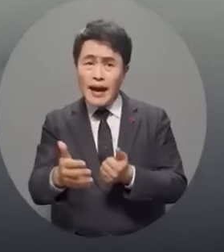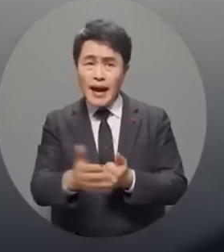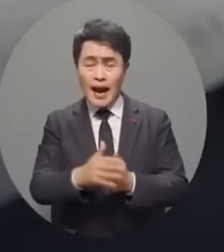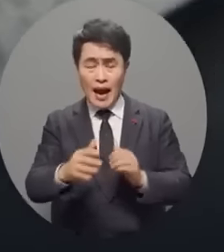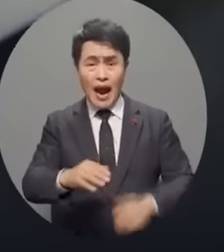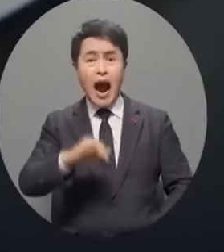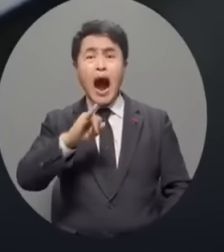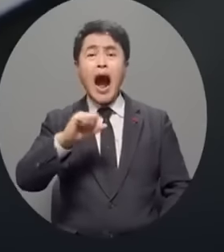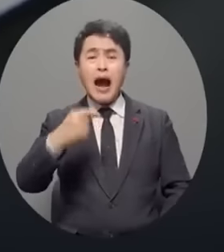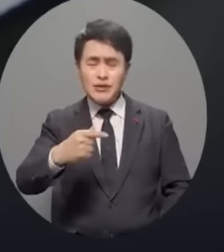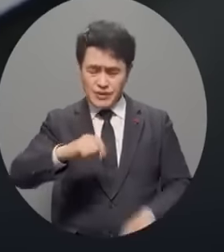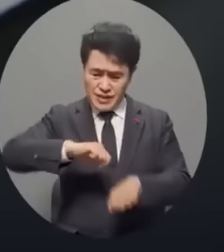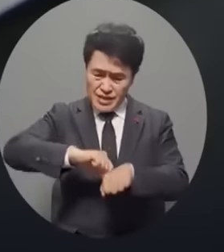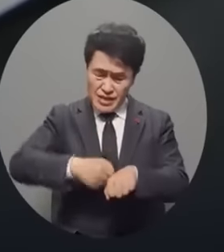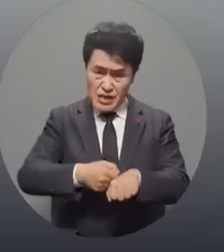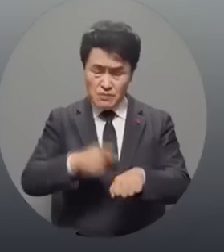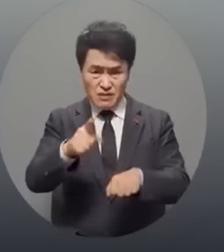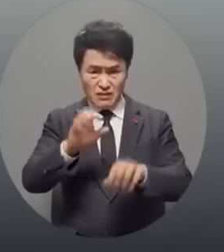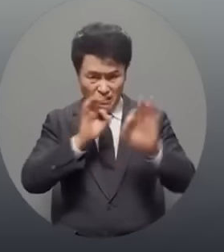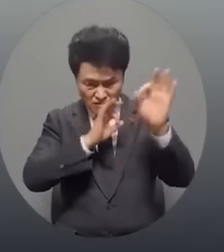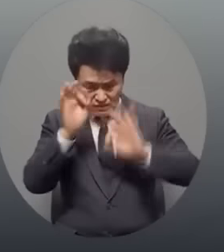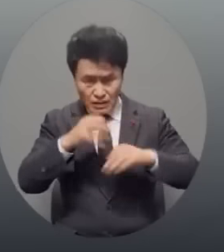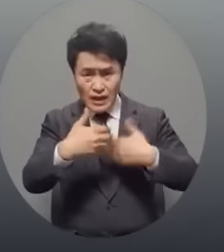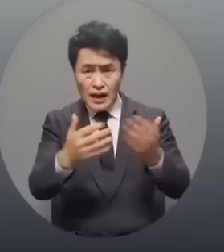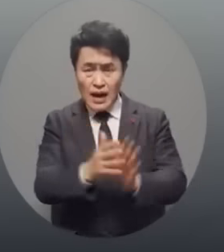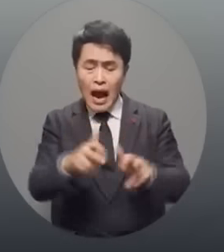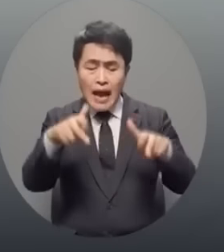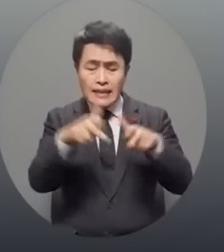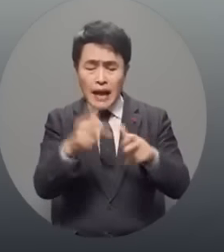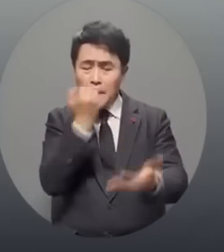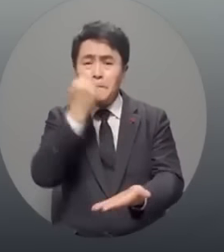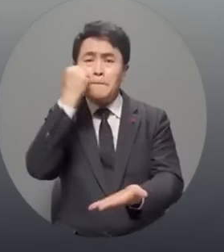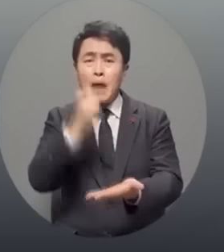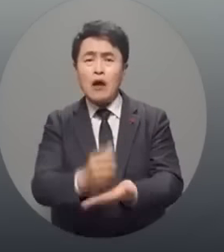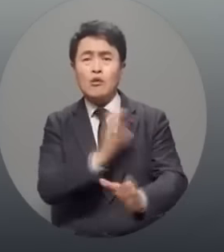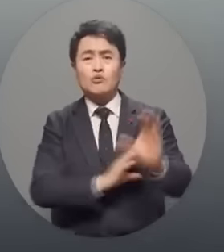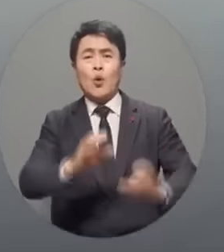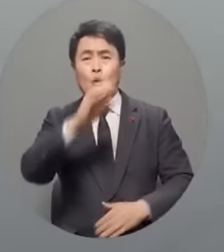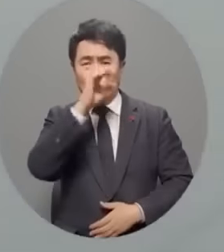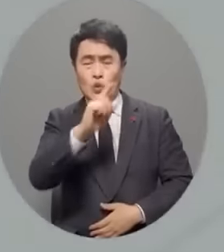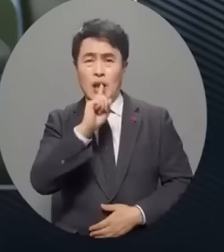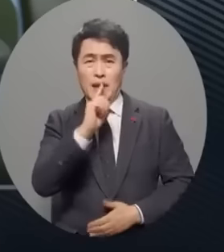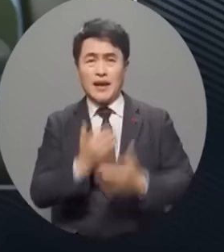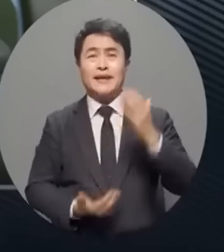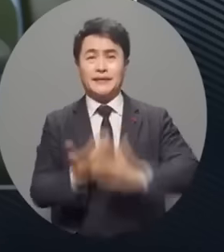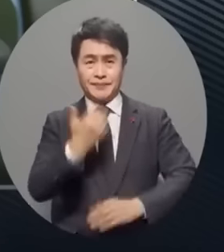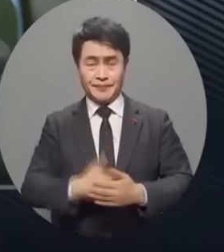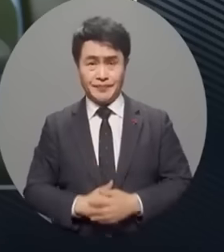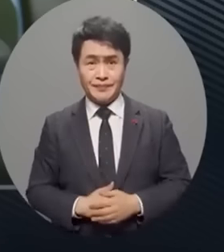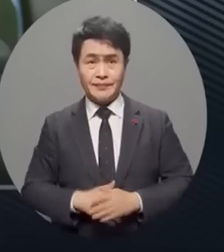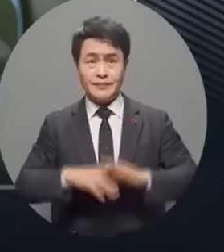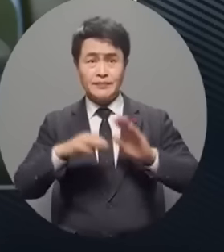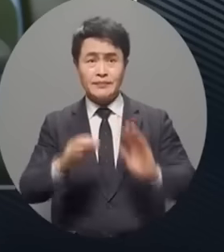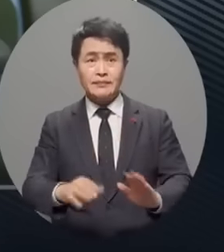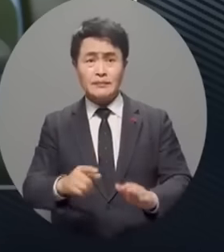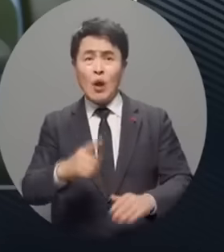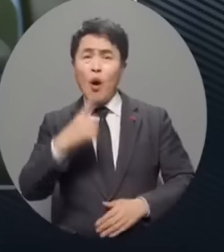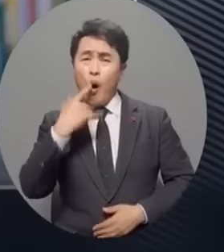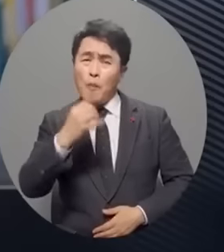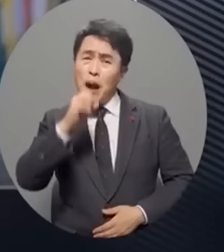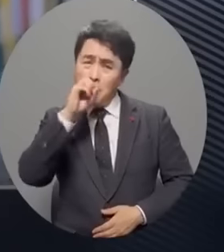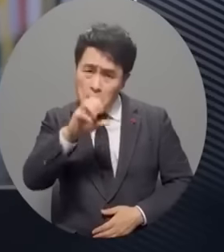IQ 검사를 일부러 많이 틀려서라도 장애인 판정을 받는 게 낫다는 말까지 나옵니다. 그때도 엄마가